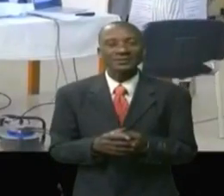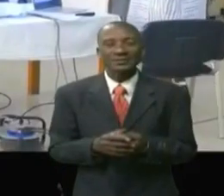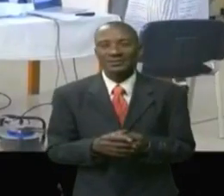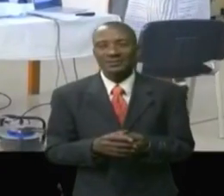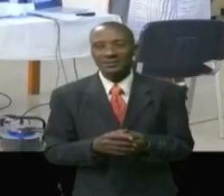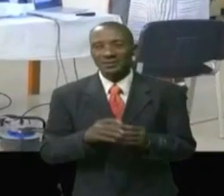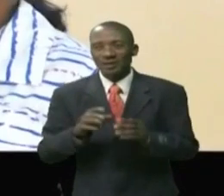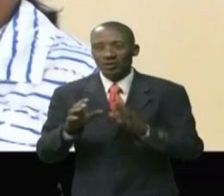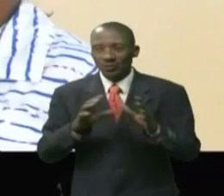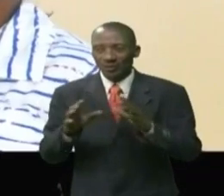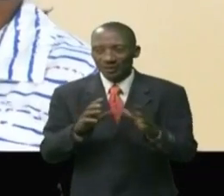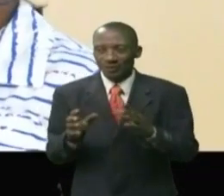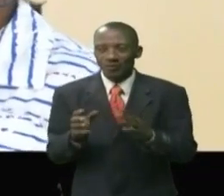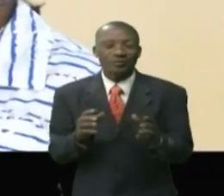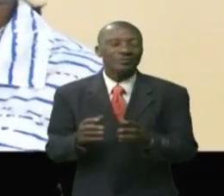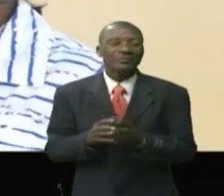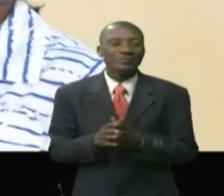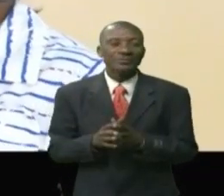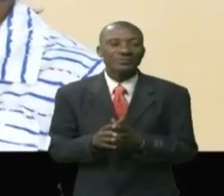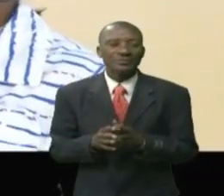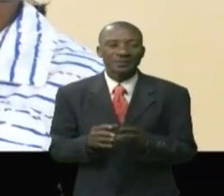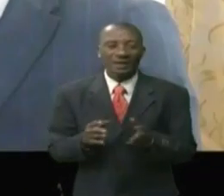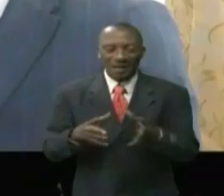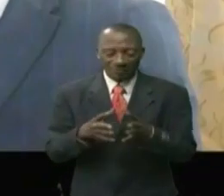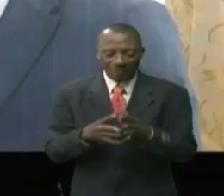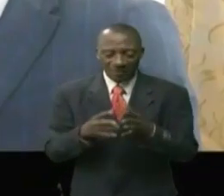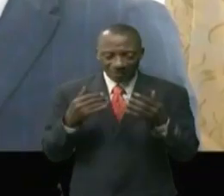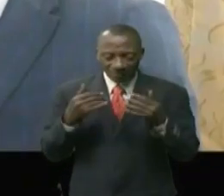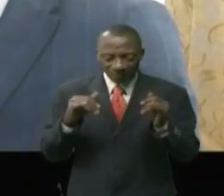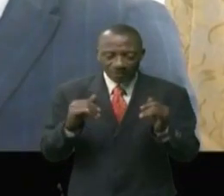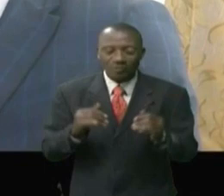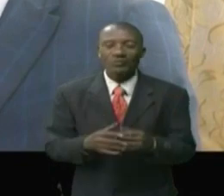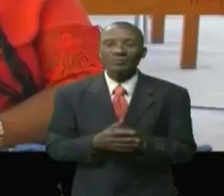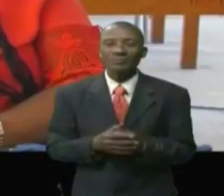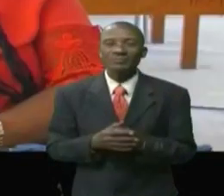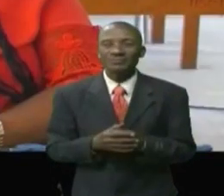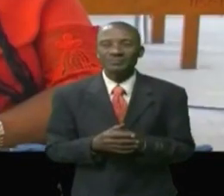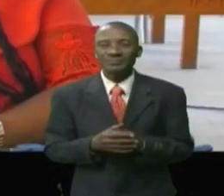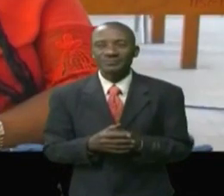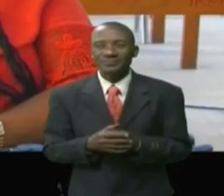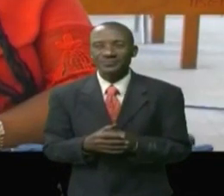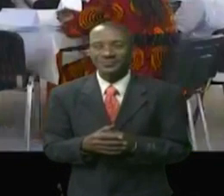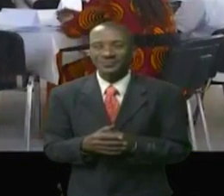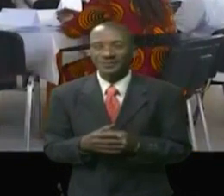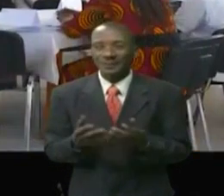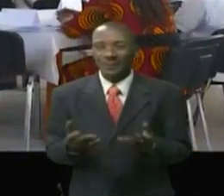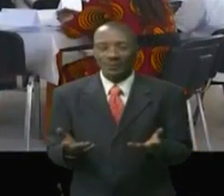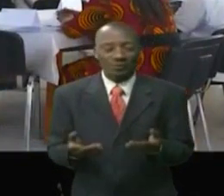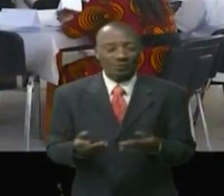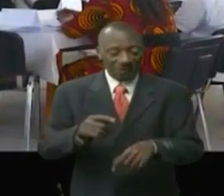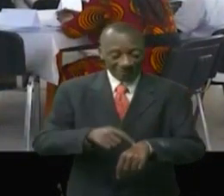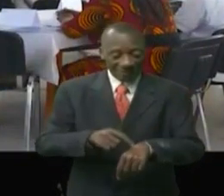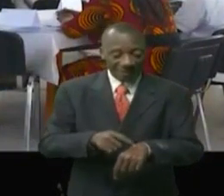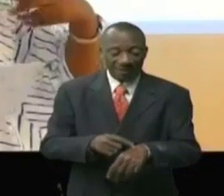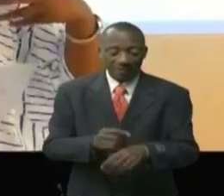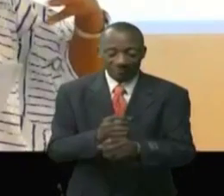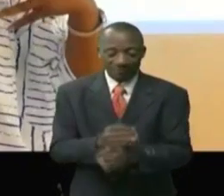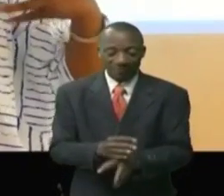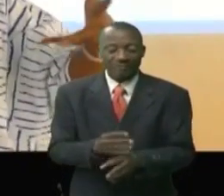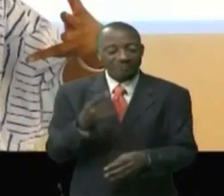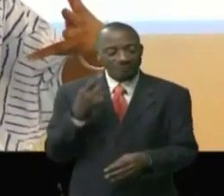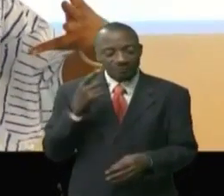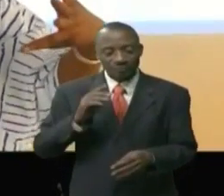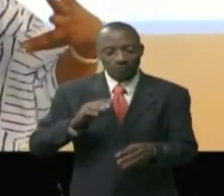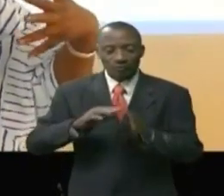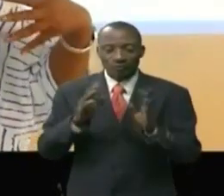atelier des dispensateurs d'information se présente comme une opportunité pour leur croissance la formatrice de cet atelier madame patience dia